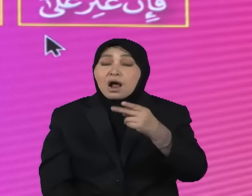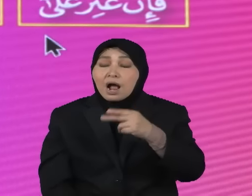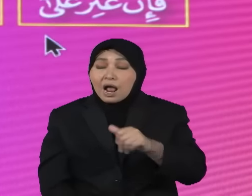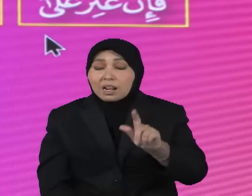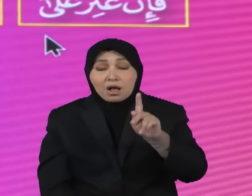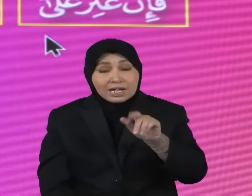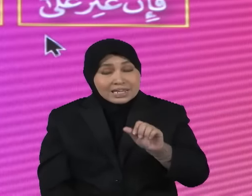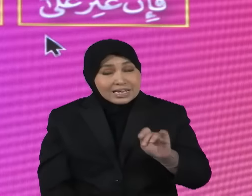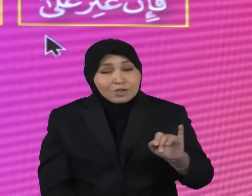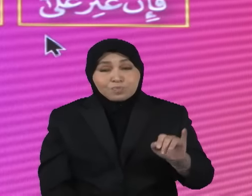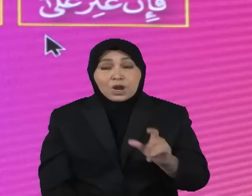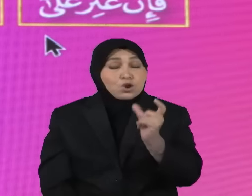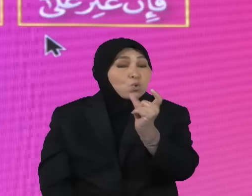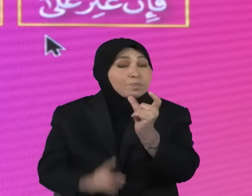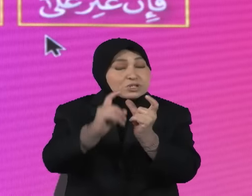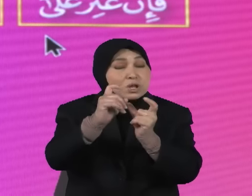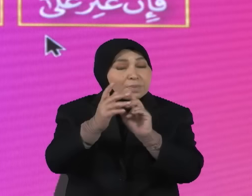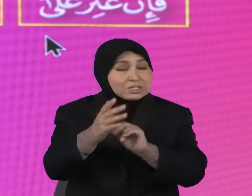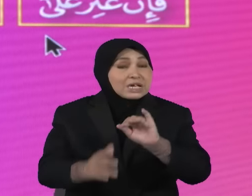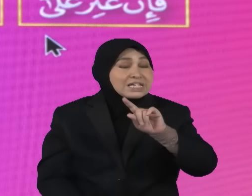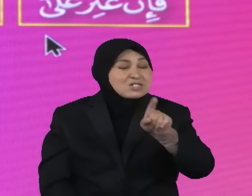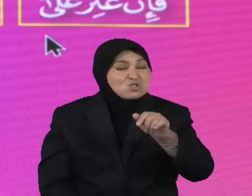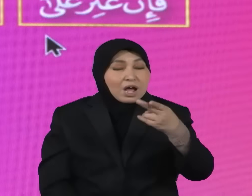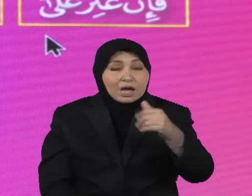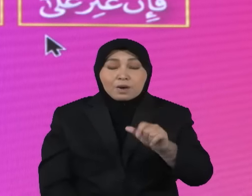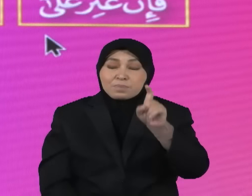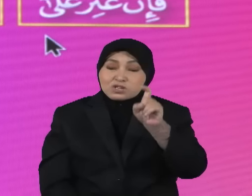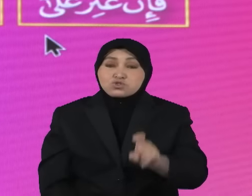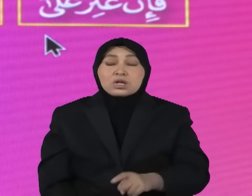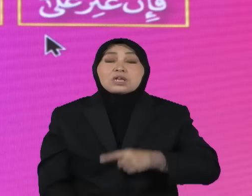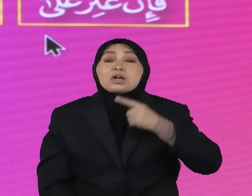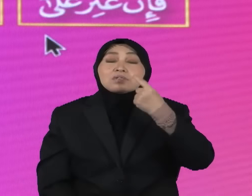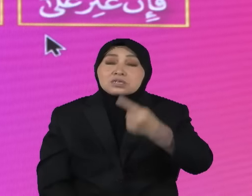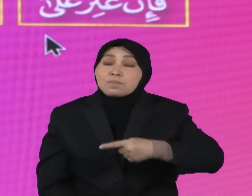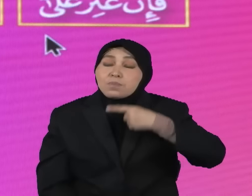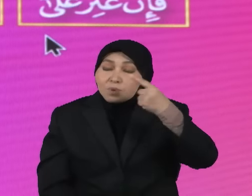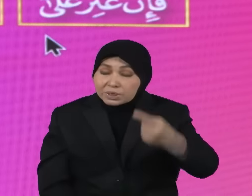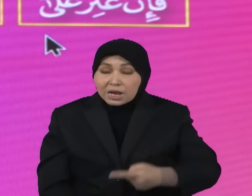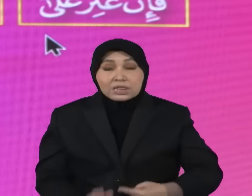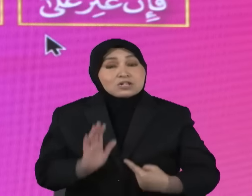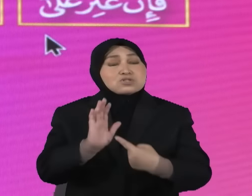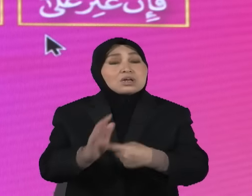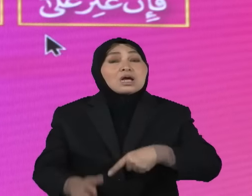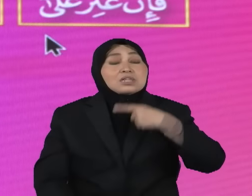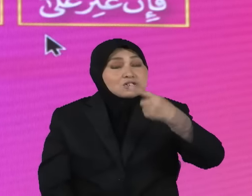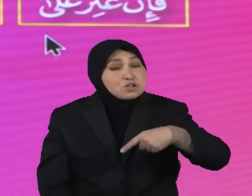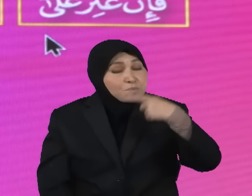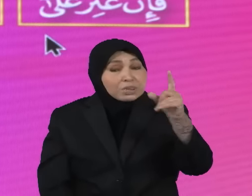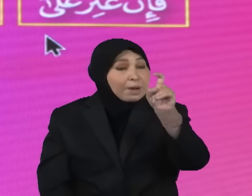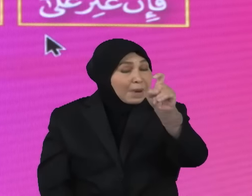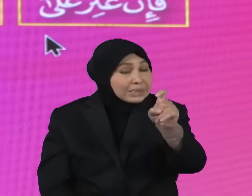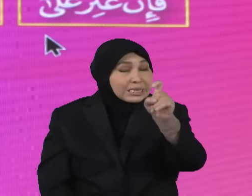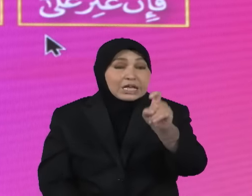halqi. Nun tu kena baca dengan izhar. Nun tu kena dizahirkan, diizharkan, dijelaskan mati nun